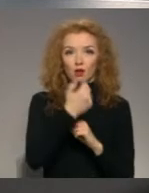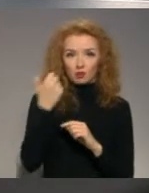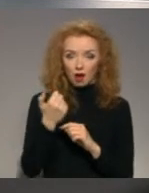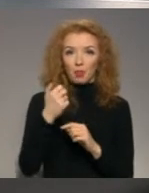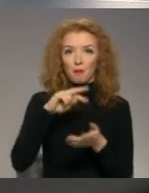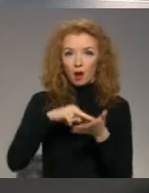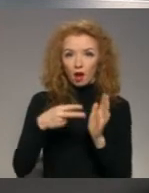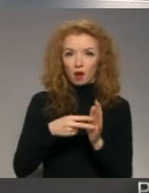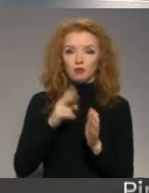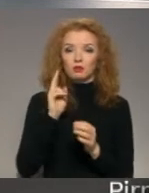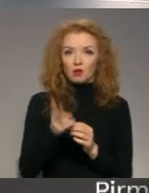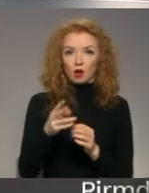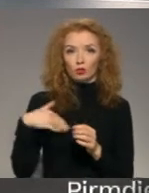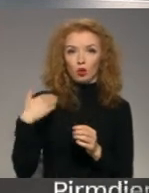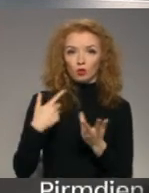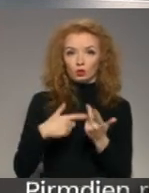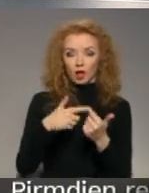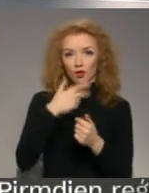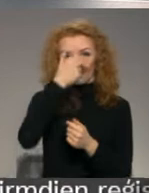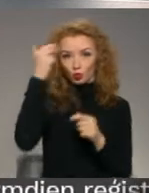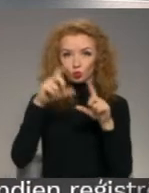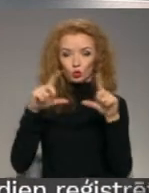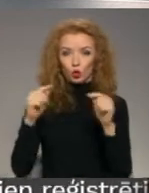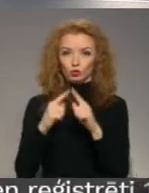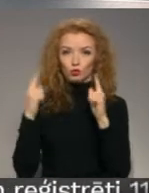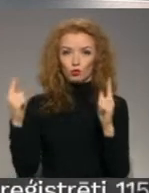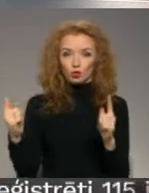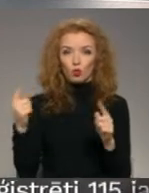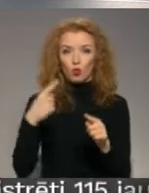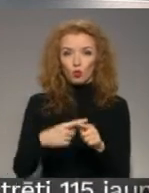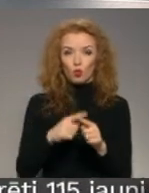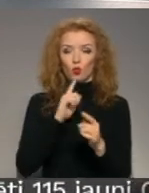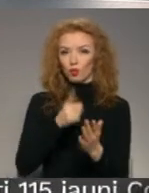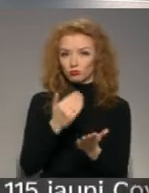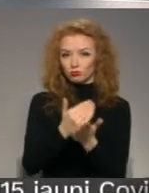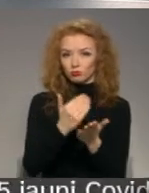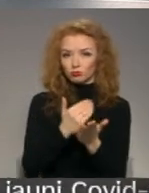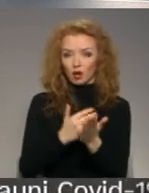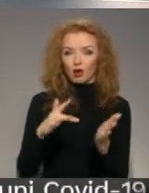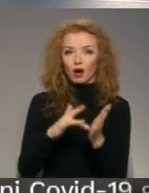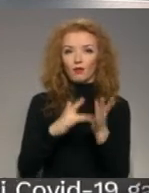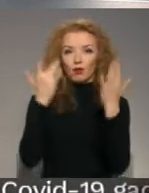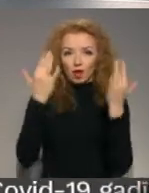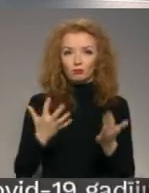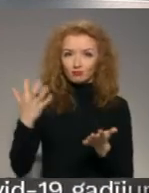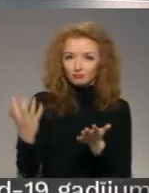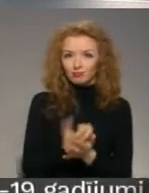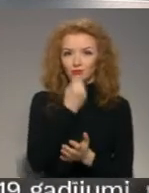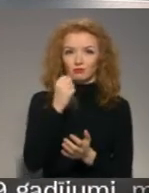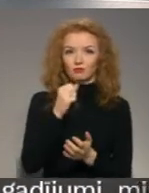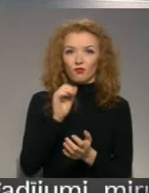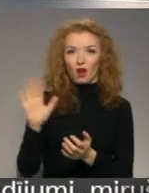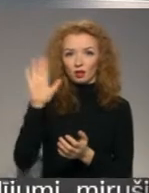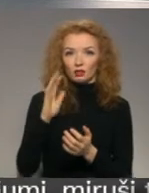paredz kritērijas skolēnu skaitam vidusskolas posmā, kā arī nosaka prasības, kādi rezultāti jāsasniedz centralizētajos